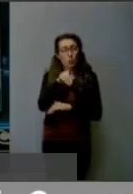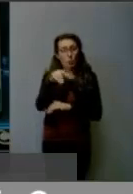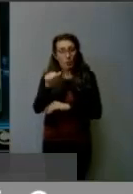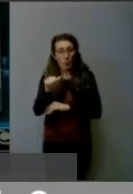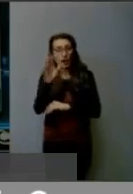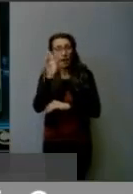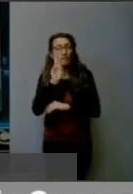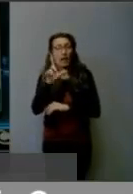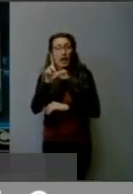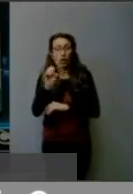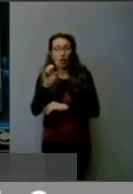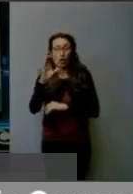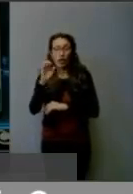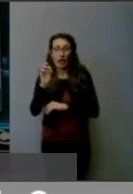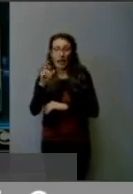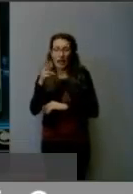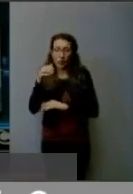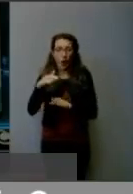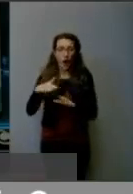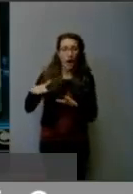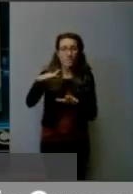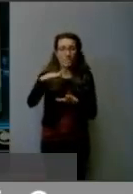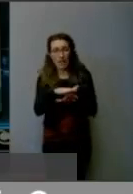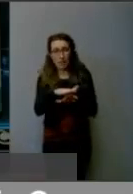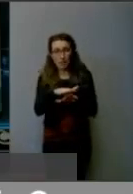Risponde l'assessore Campora.